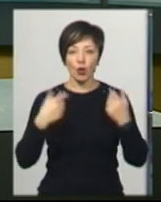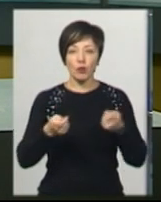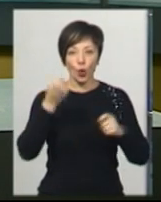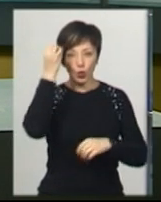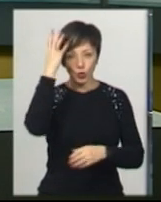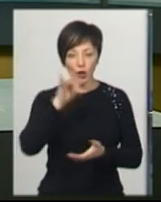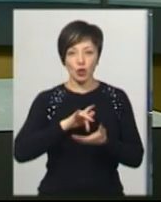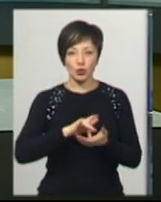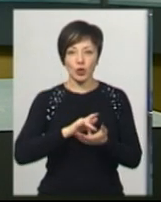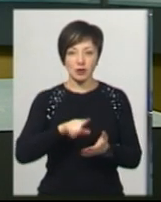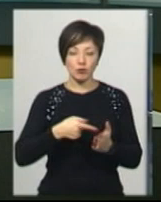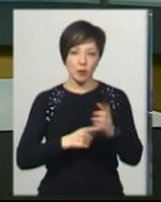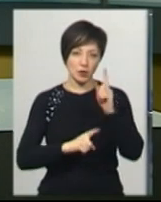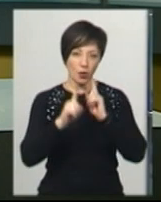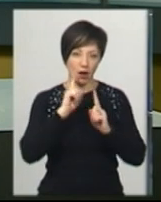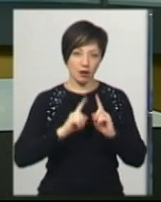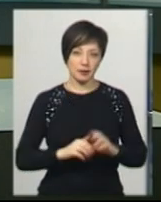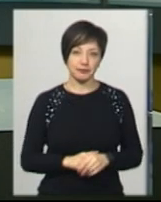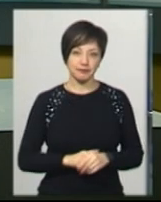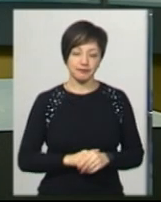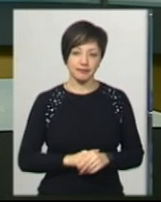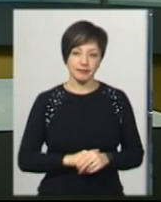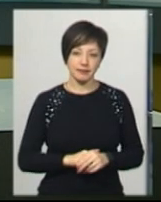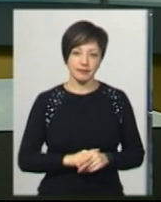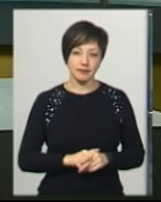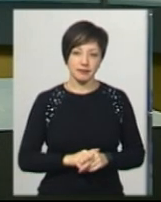культури і туризму Хмельницької міської ради Артем Ромасюков.